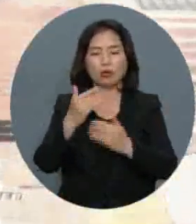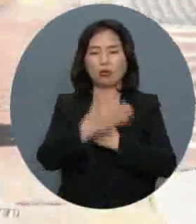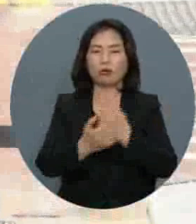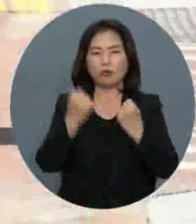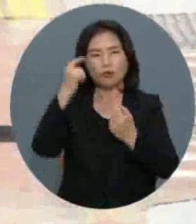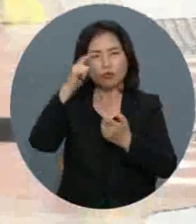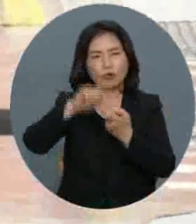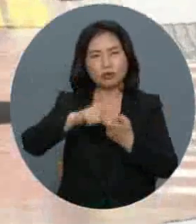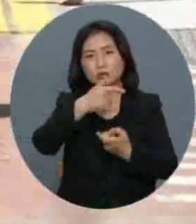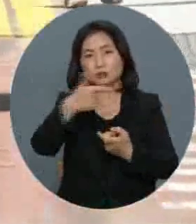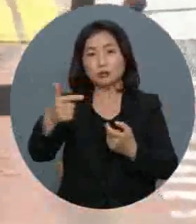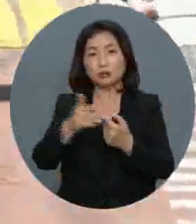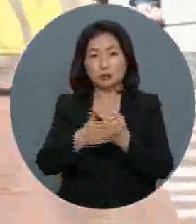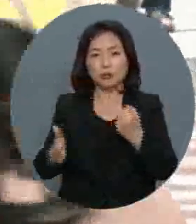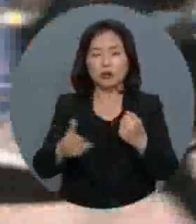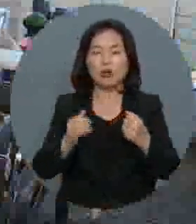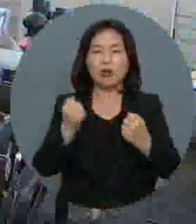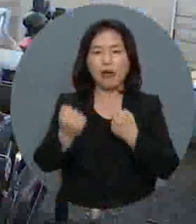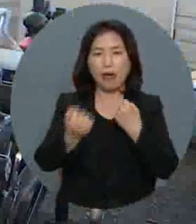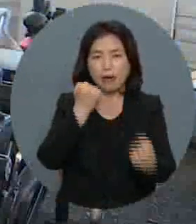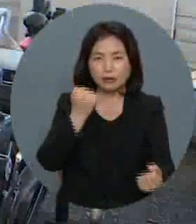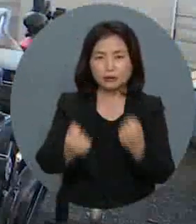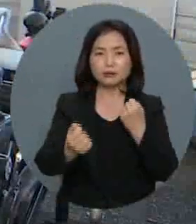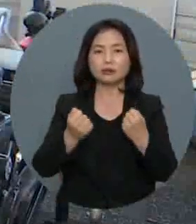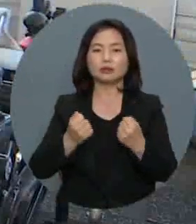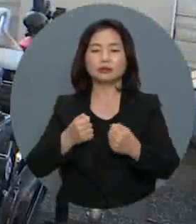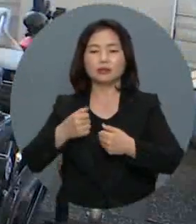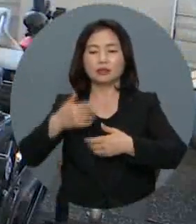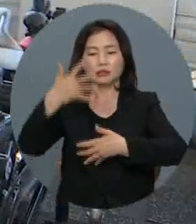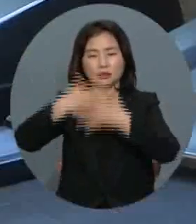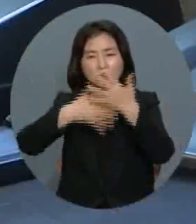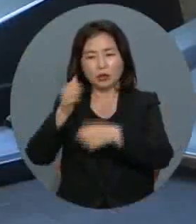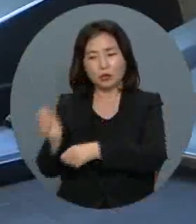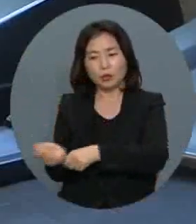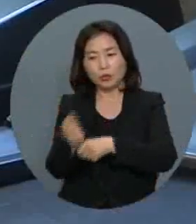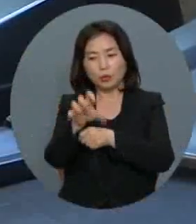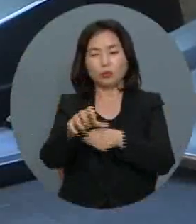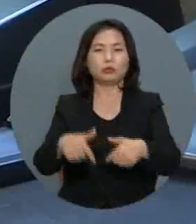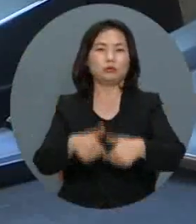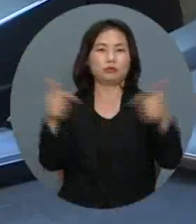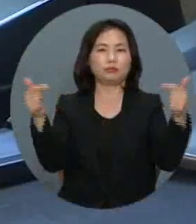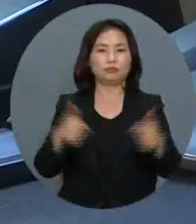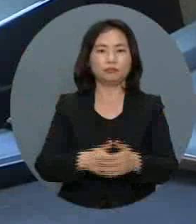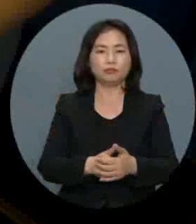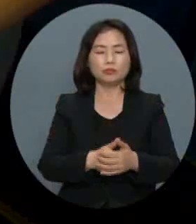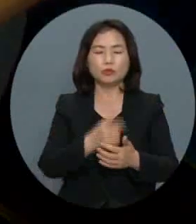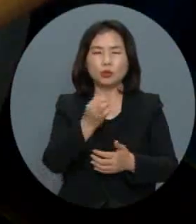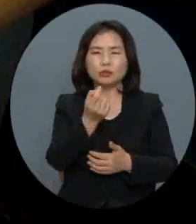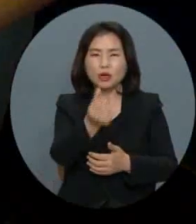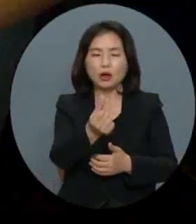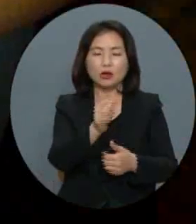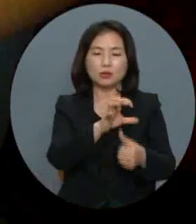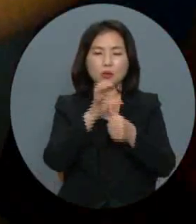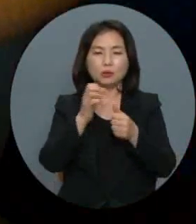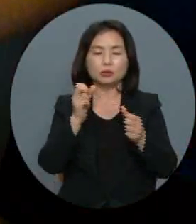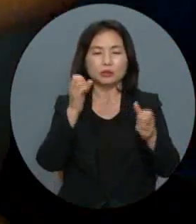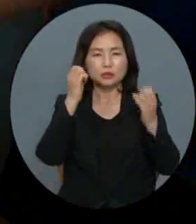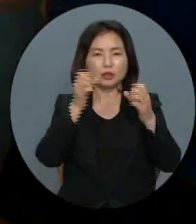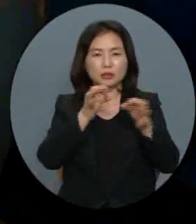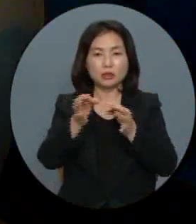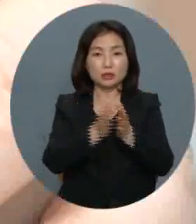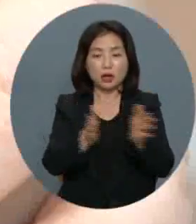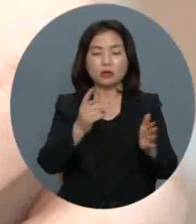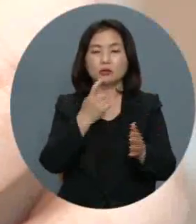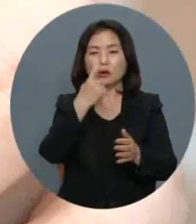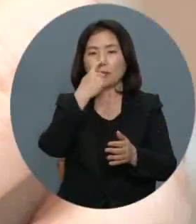건강에 대한 관심이 커져 헬스장과 실내 스크린 골프장도 늘었습니다. 적은 자본으로 창업이 가능한 커피